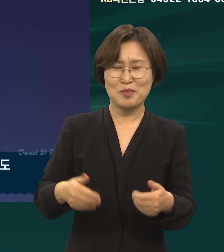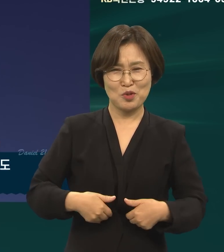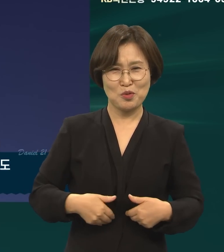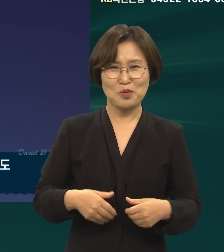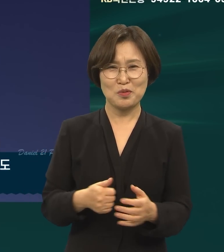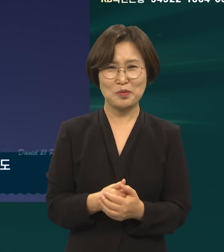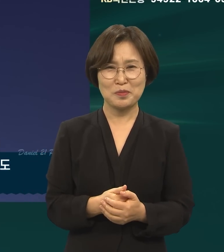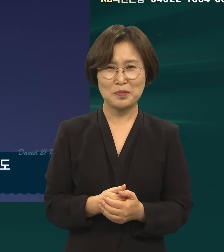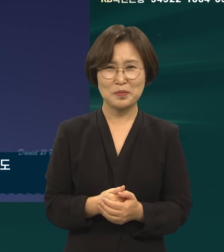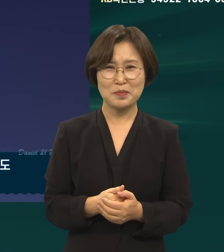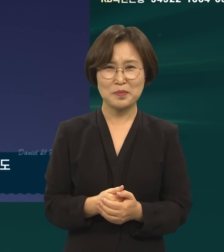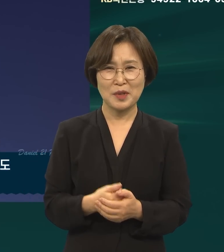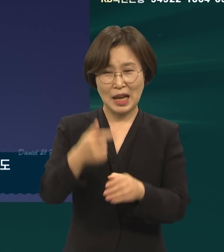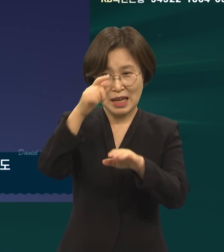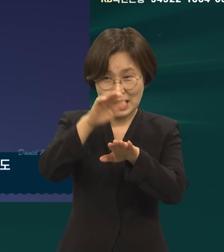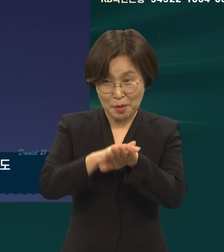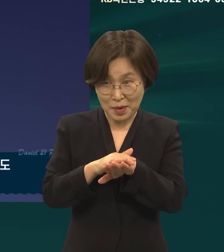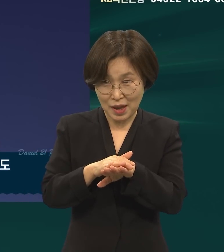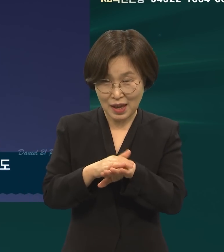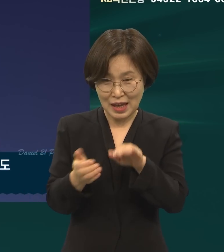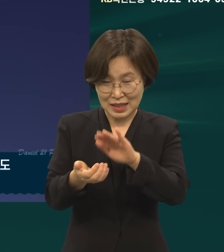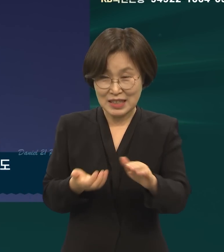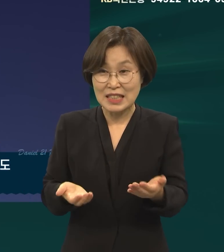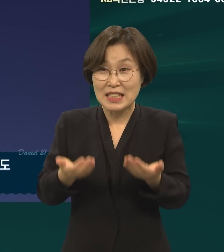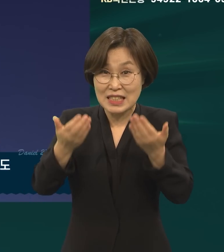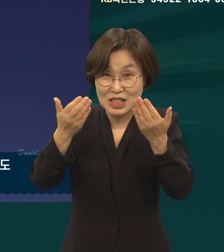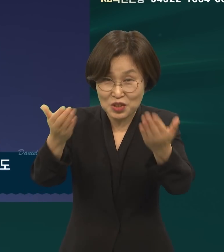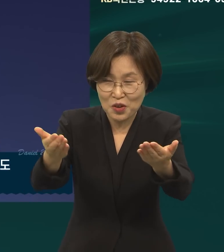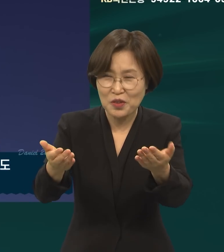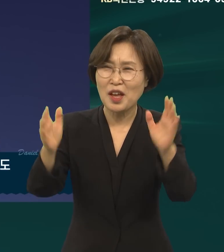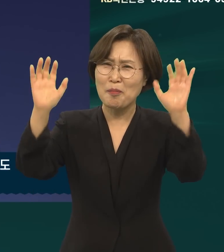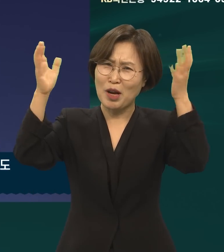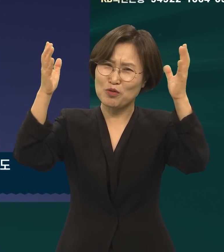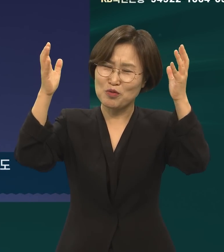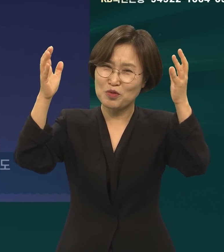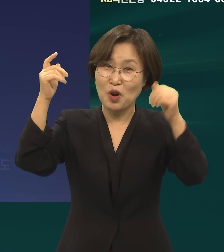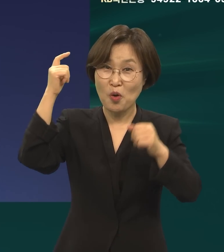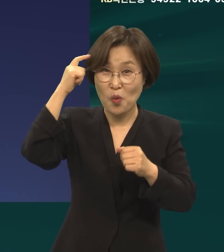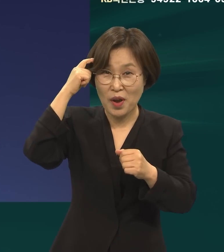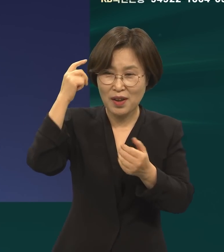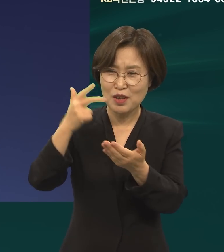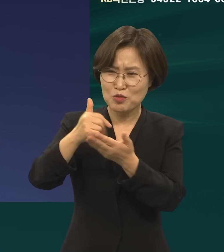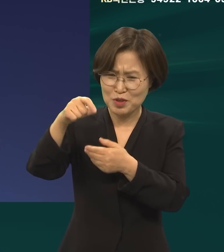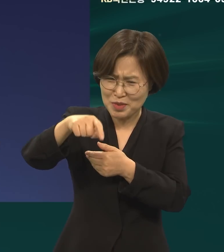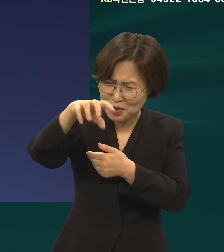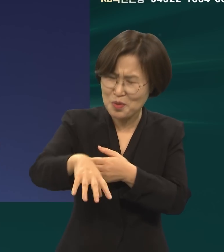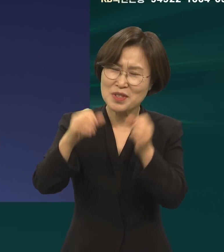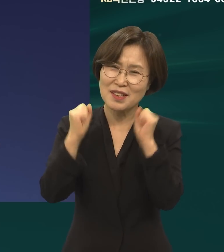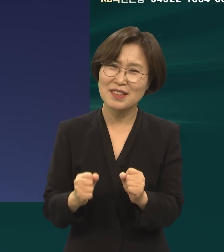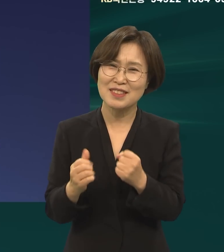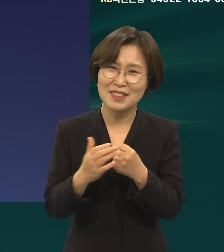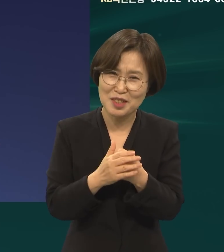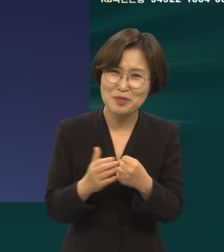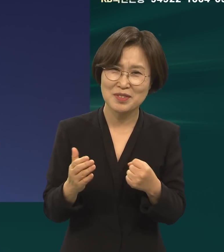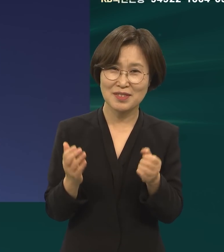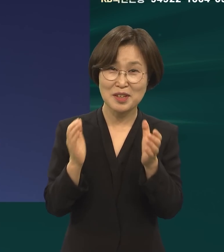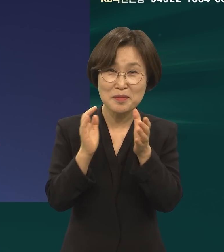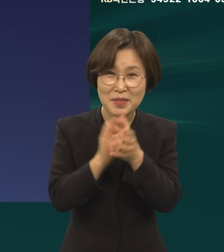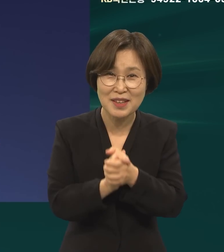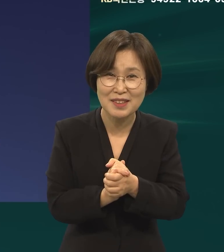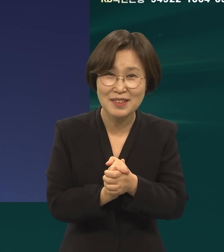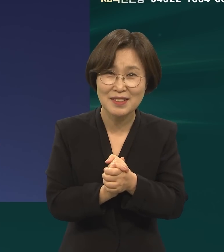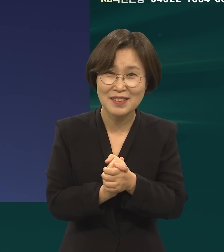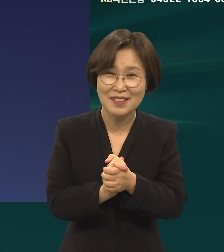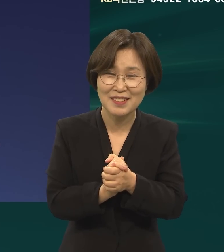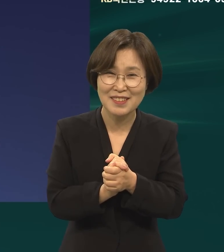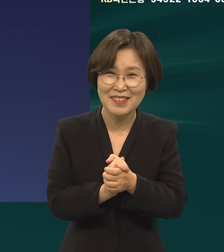전에 하나님께 박수부터 치고 예배드리자. 왜? 주님이 여기 계시기 때문에. 그 놀라우신 주님이 여기 계시기 때문에. 아멘. 박수